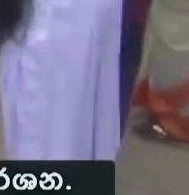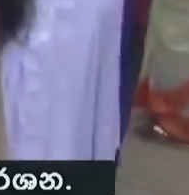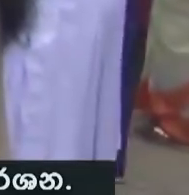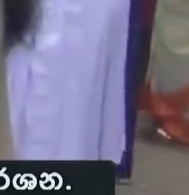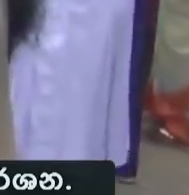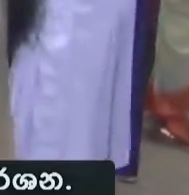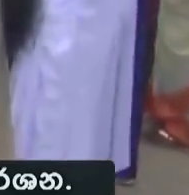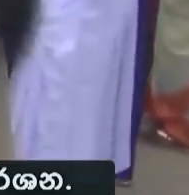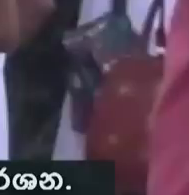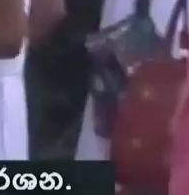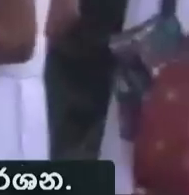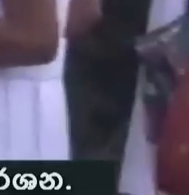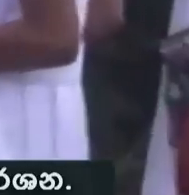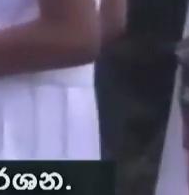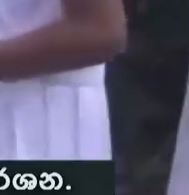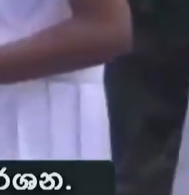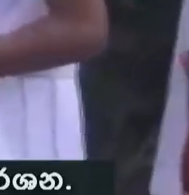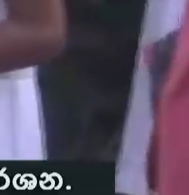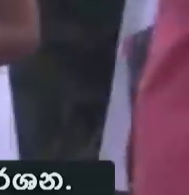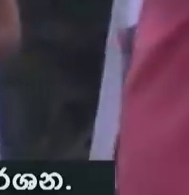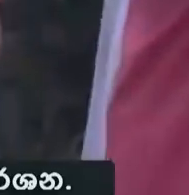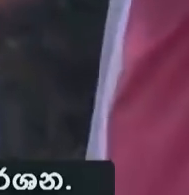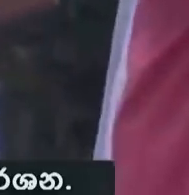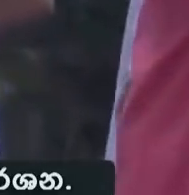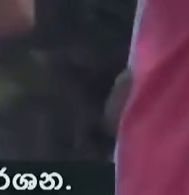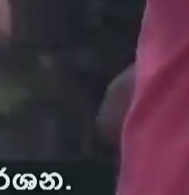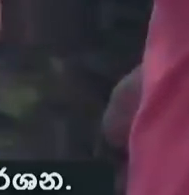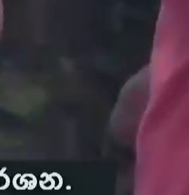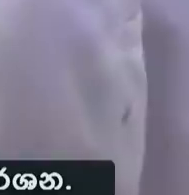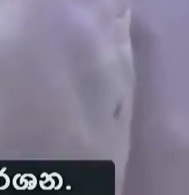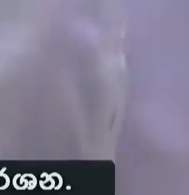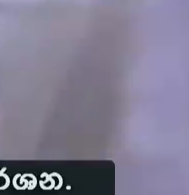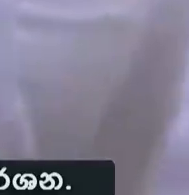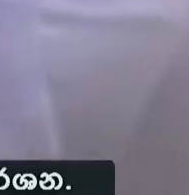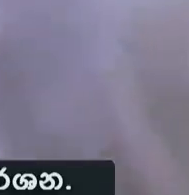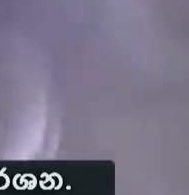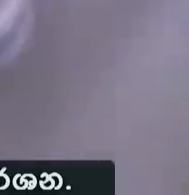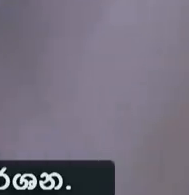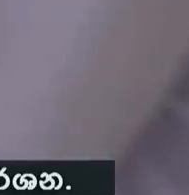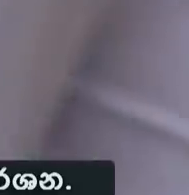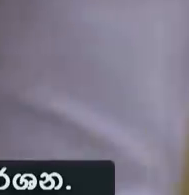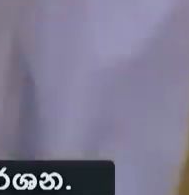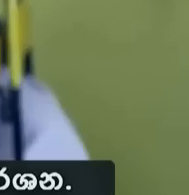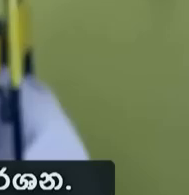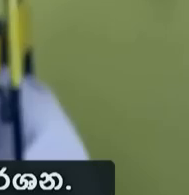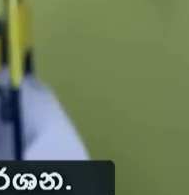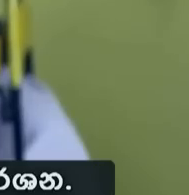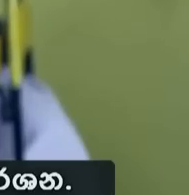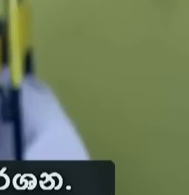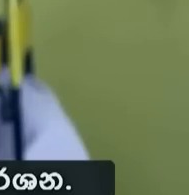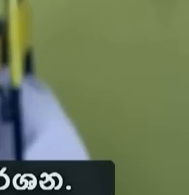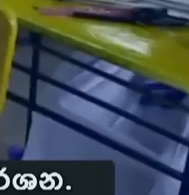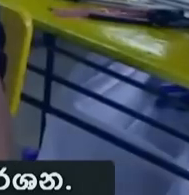www.donets.lk වෙබ් අඩවිය වෙත පිවිසීමෙන් ඔබට ලබා ගත හැකි. මෙවර සාමාන්‍ය පෙළ විභාගය පැවැත්ුණේ පසුගිය මැයි මාසයේදී. ඊට පෙනී සිටි